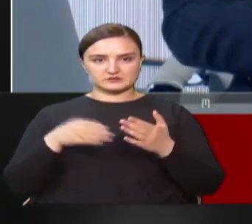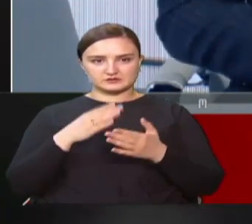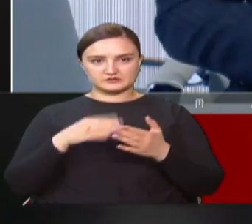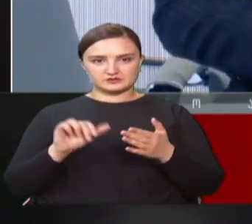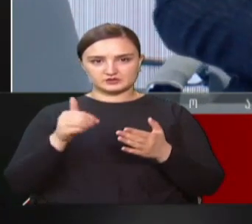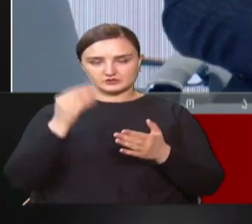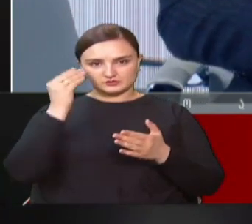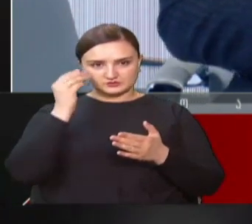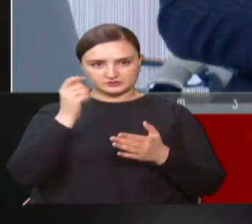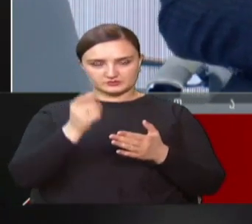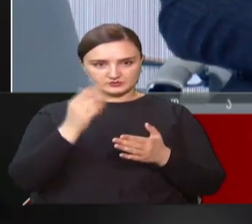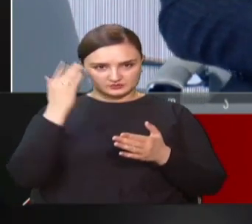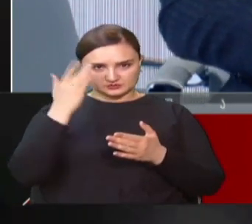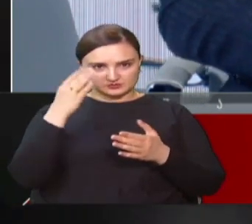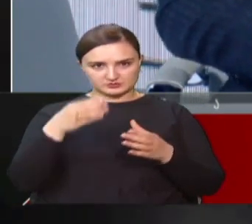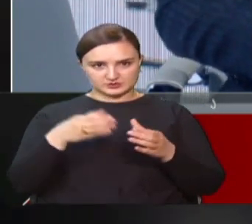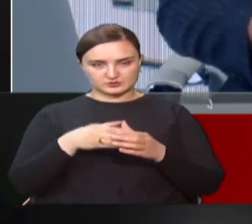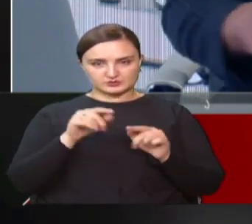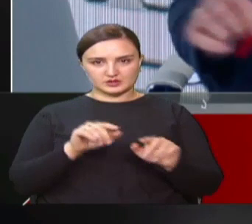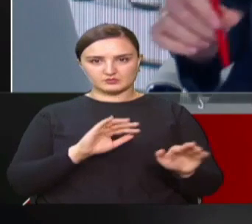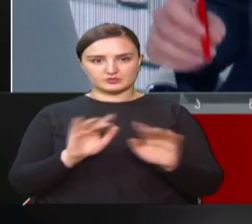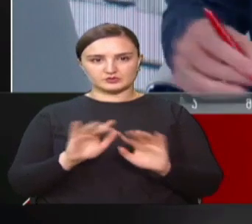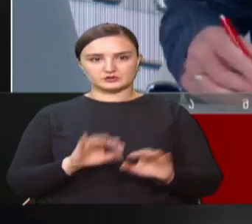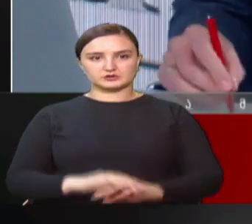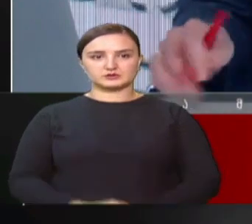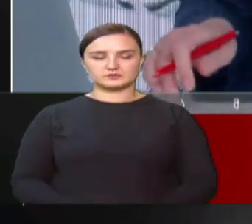როგორ აფასებს მართველი გუნდი ამ პროცესს?